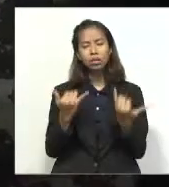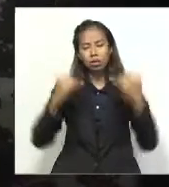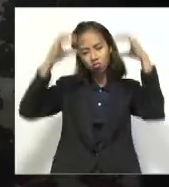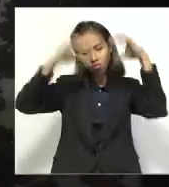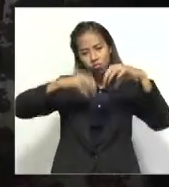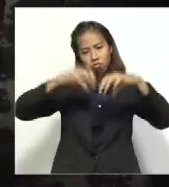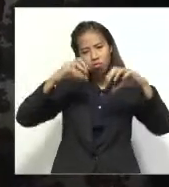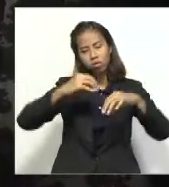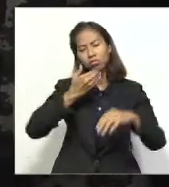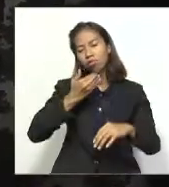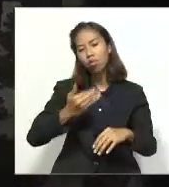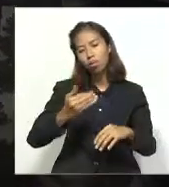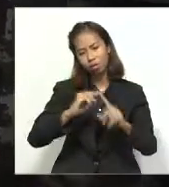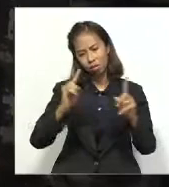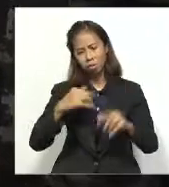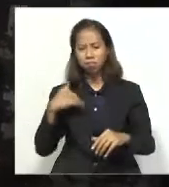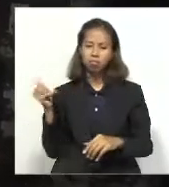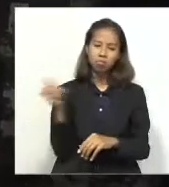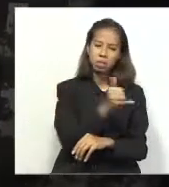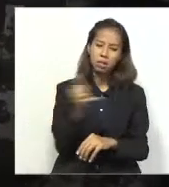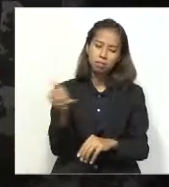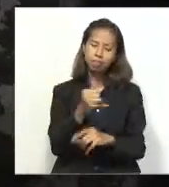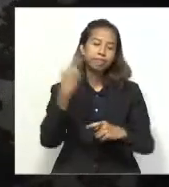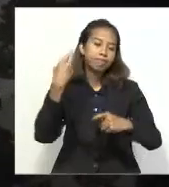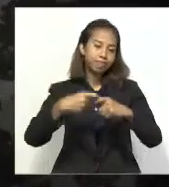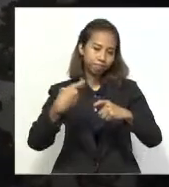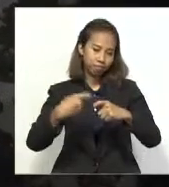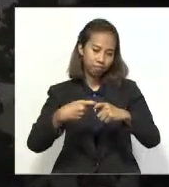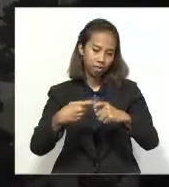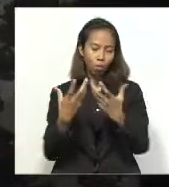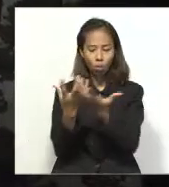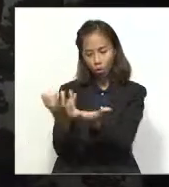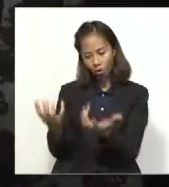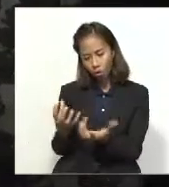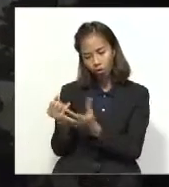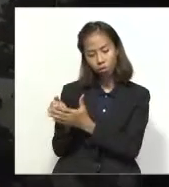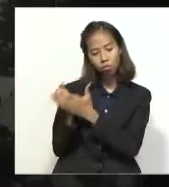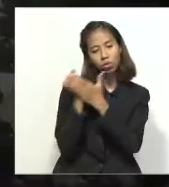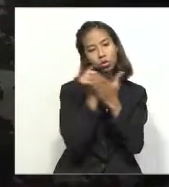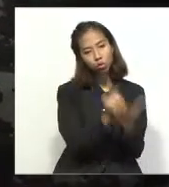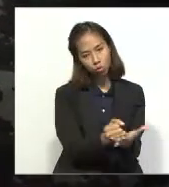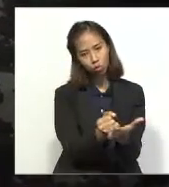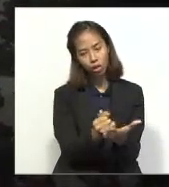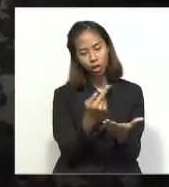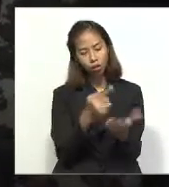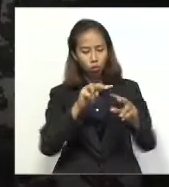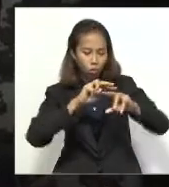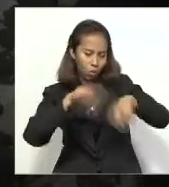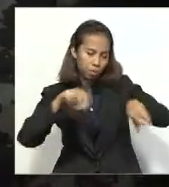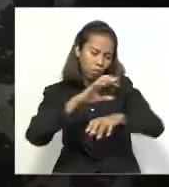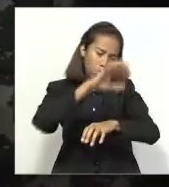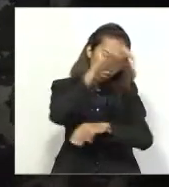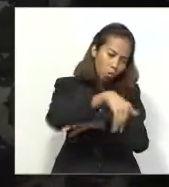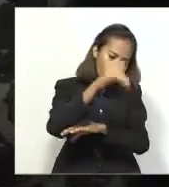การเข้าออกเนี่ยเป็นด้วยความยากลำบากนะฮะอุปกรณ์ที่จะไปเสริมในเรื่องการขุดค้นในบริเวณ